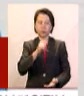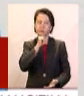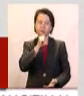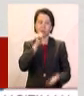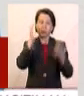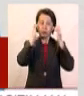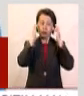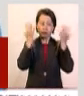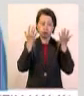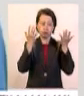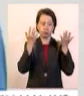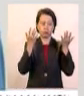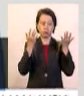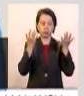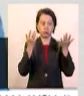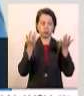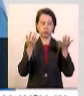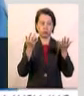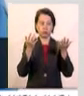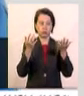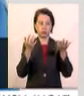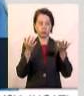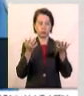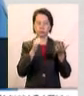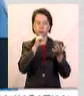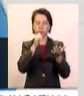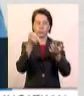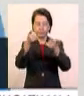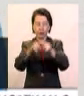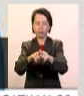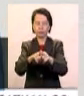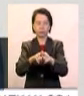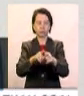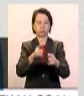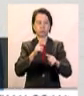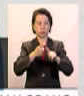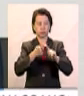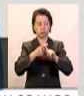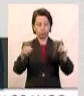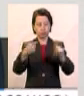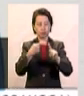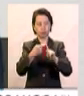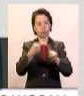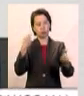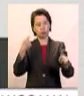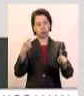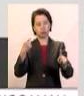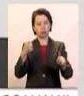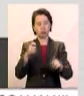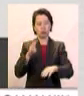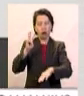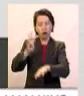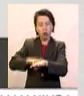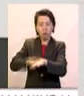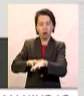tak tahu kata benda ni akan berlaku. Lepas tu daripada segi